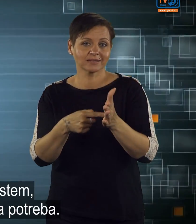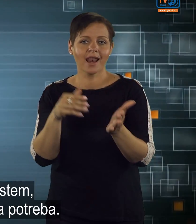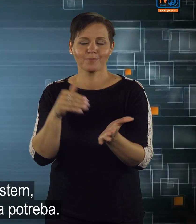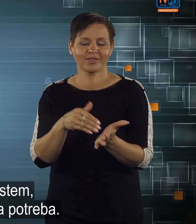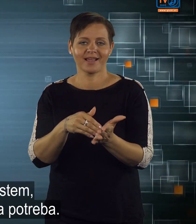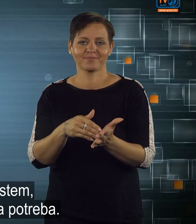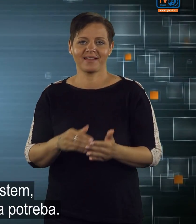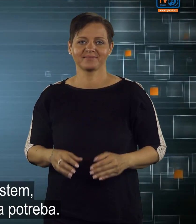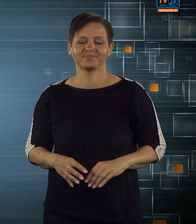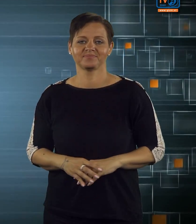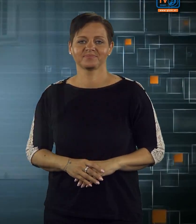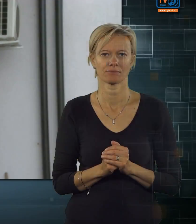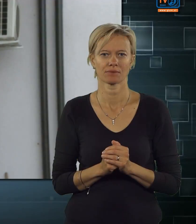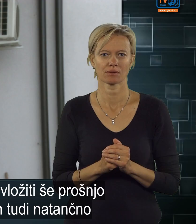potreba.